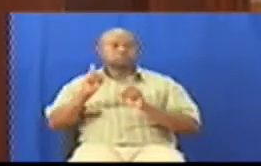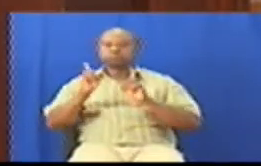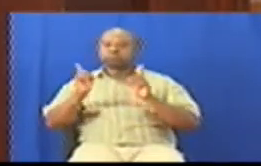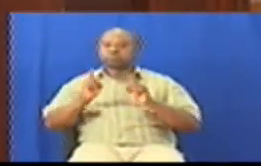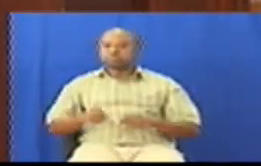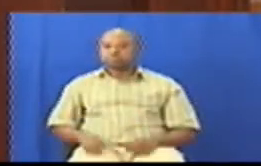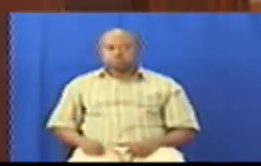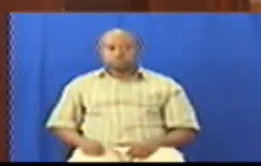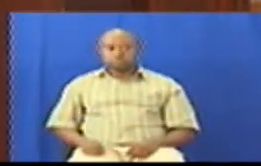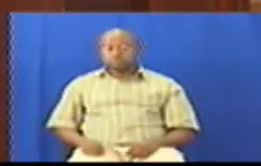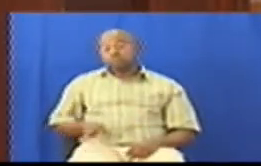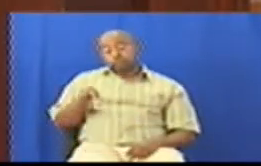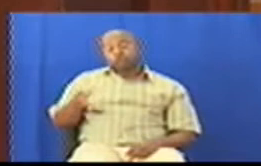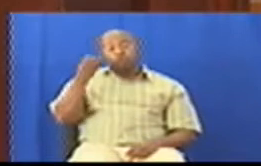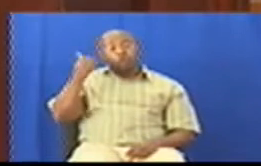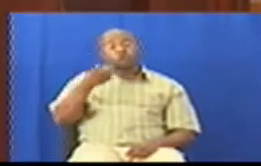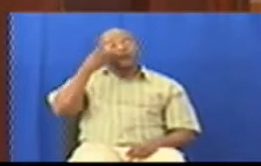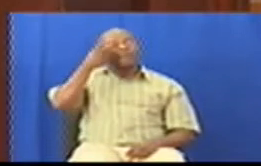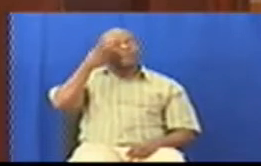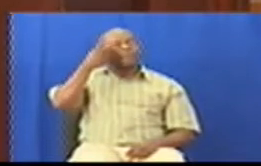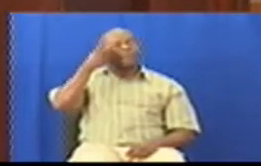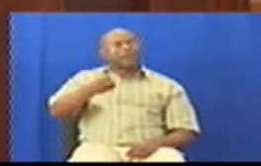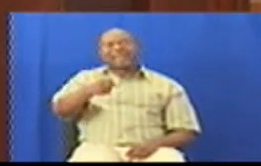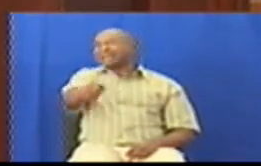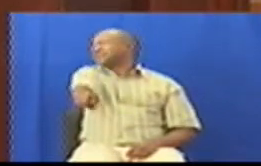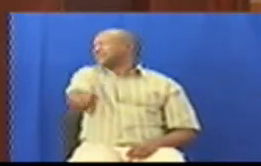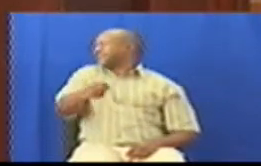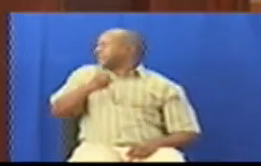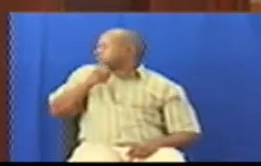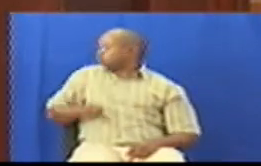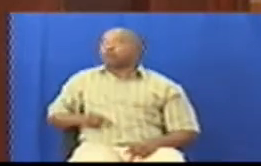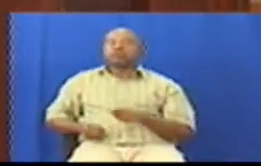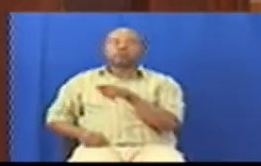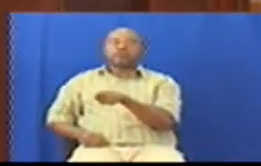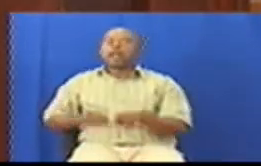Ugonjwa huu ni mbaya, ni mbaya, ni mbaya sana.